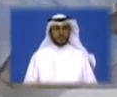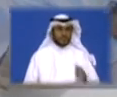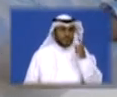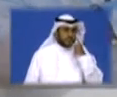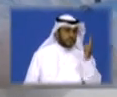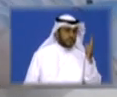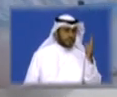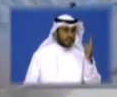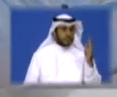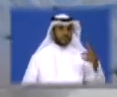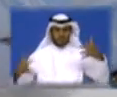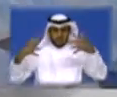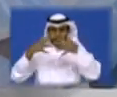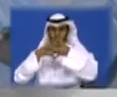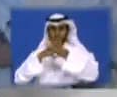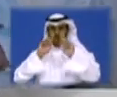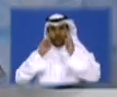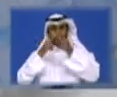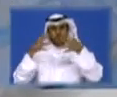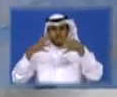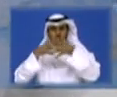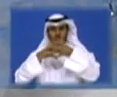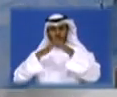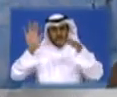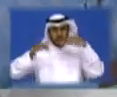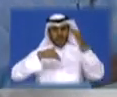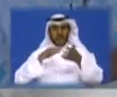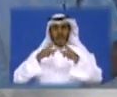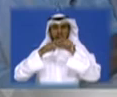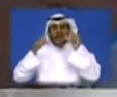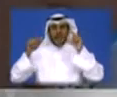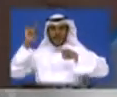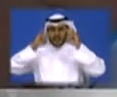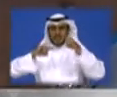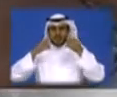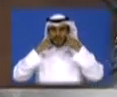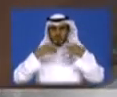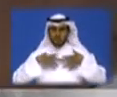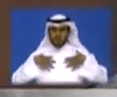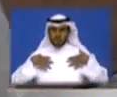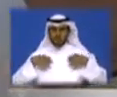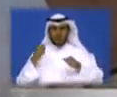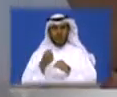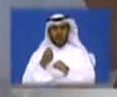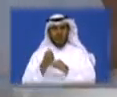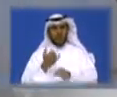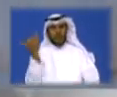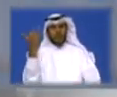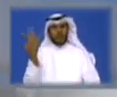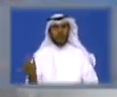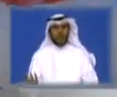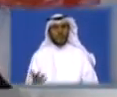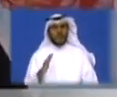المؤتمر الحاجة إلى تصميم معايير حوكمة خليجية يهدف في المقام الأول إلى تطوير ممارسات وأنظمة